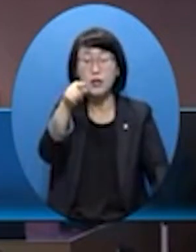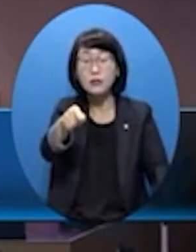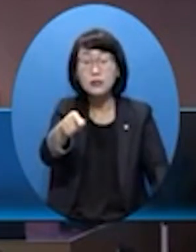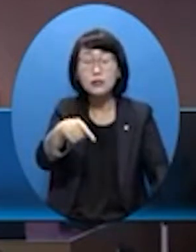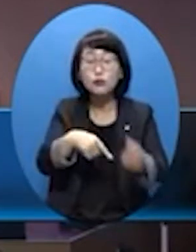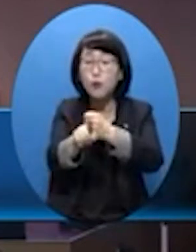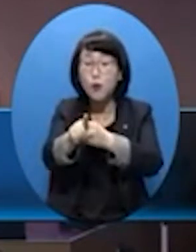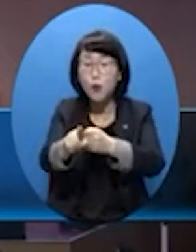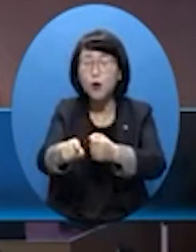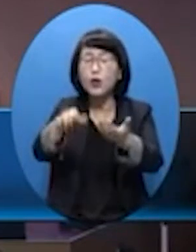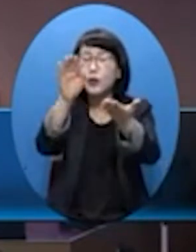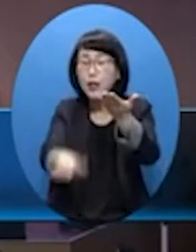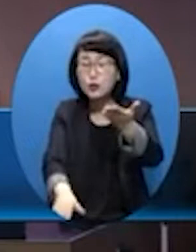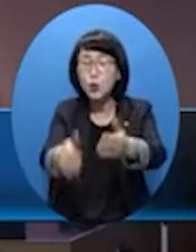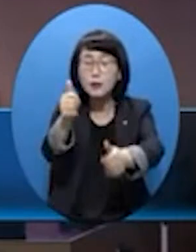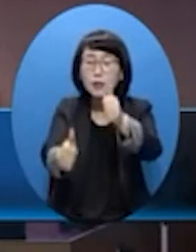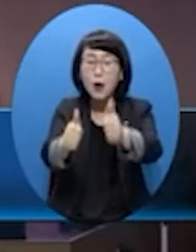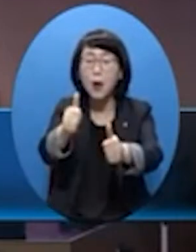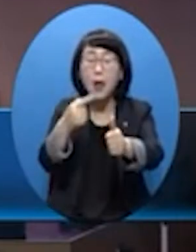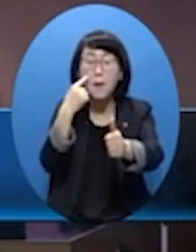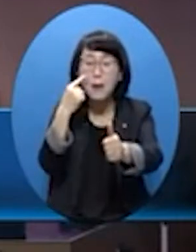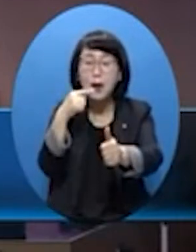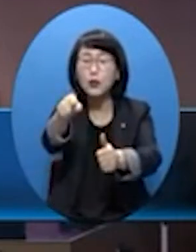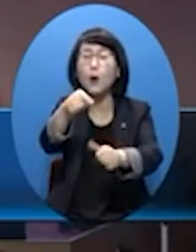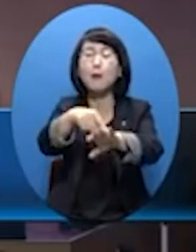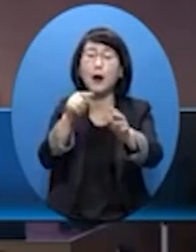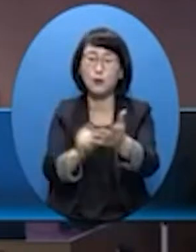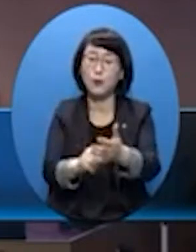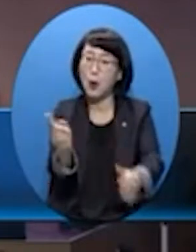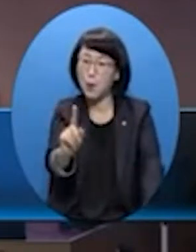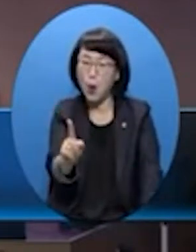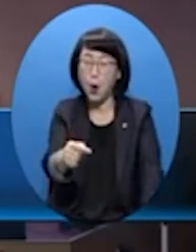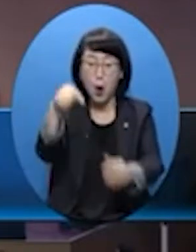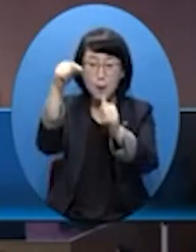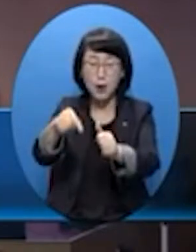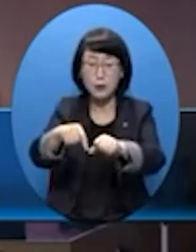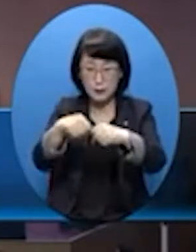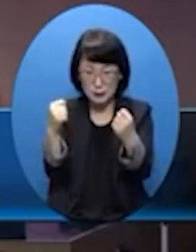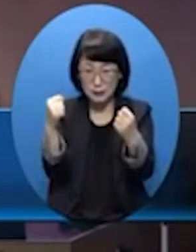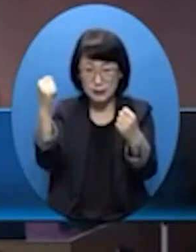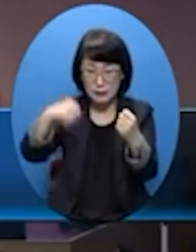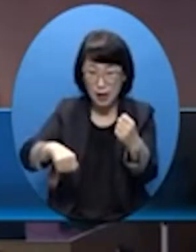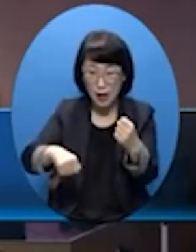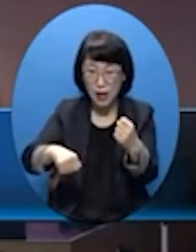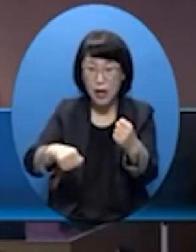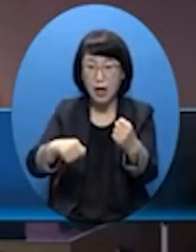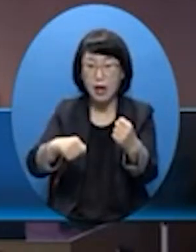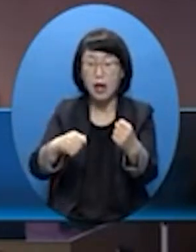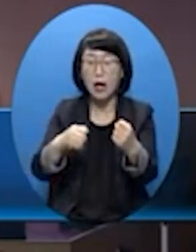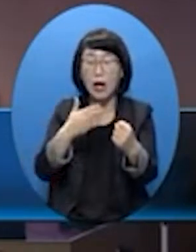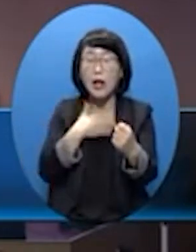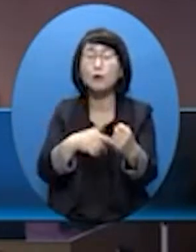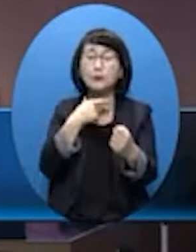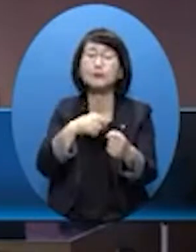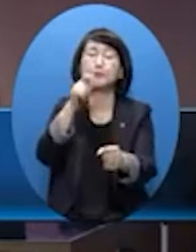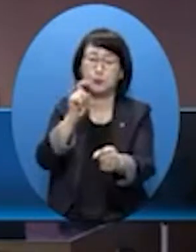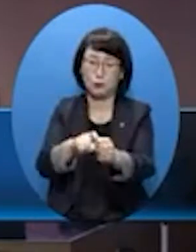나주시 면허를 시험 하사 내 마음의 어떠한 제 그 명령을 지키는지 지키지 않는지 알려 하심이라